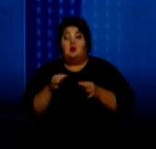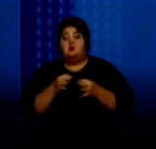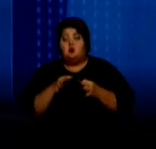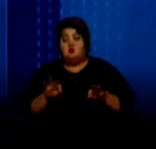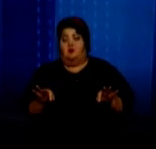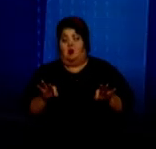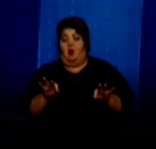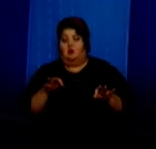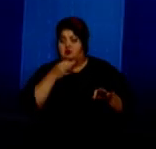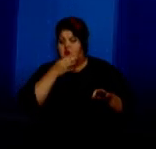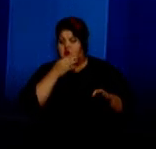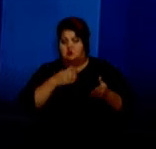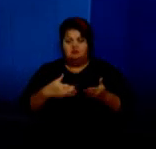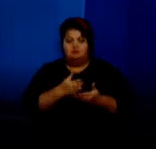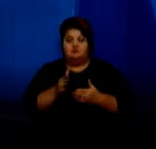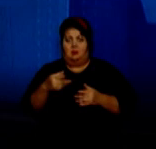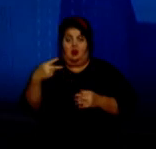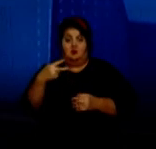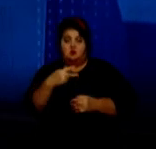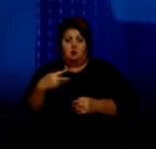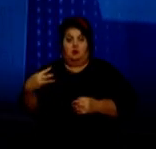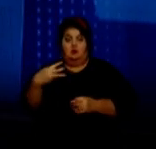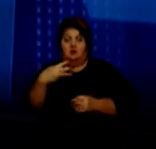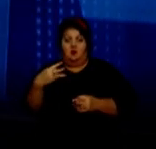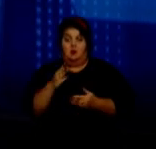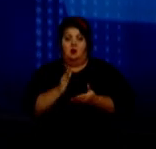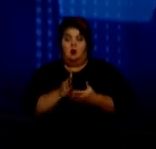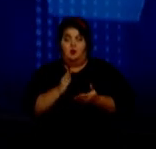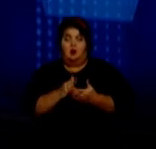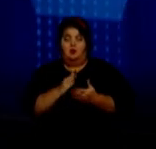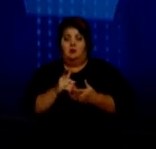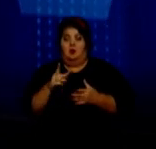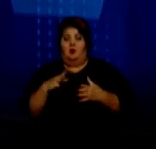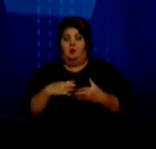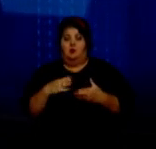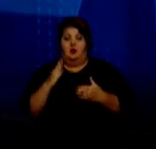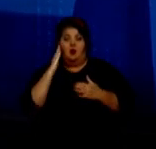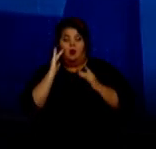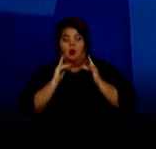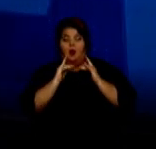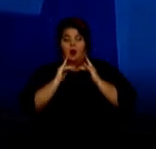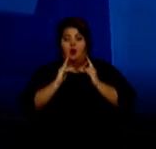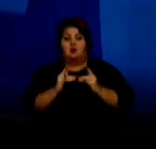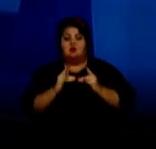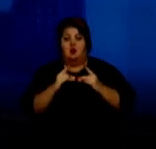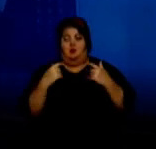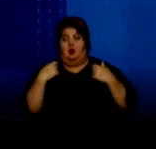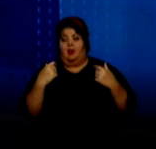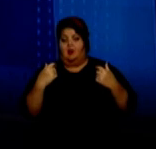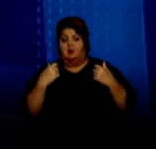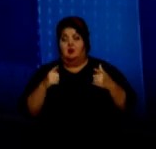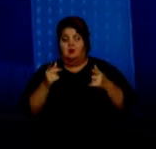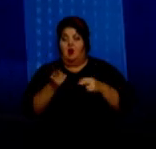зробити. Адже на другому і третьому поверсі розміщувались казарми кадетів. Це величезні приміщення